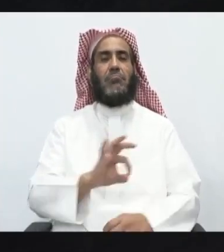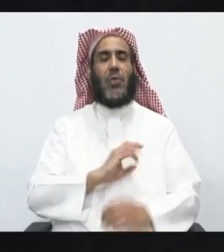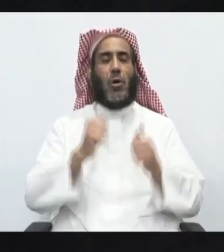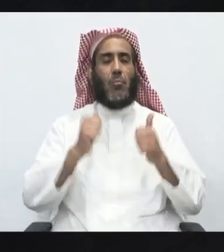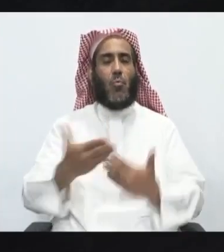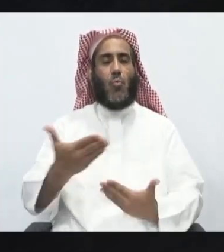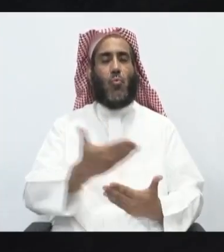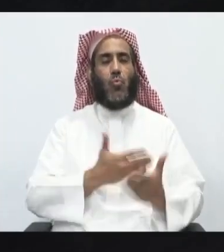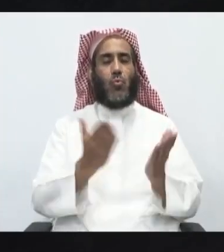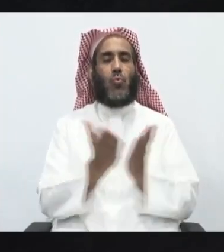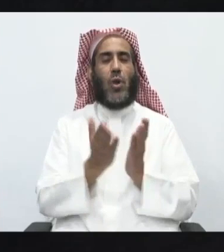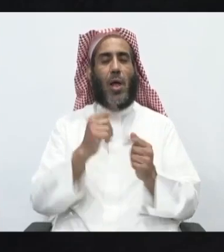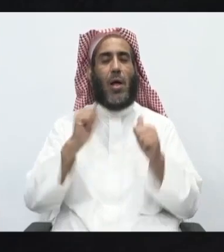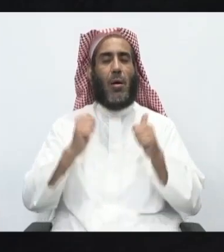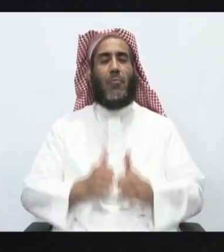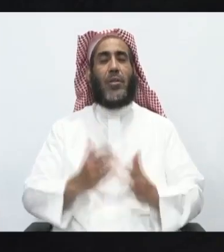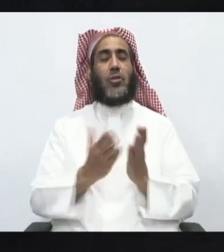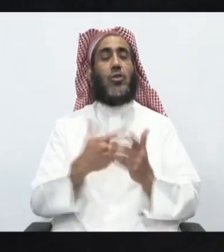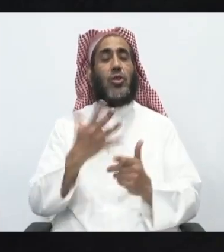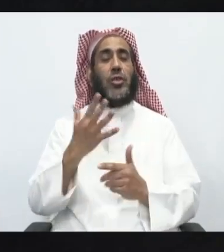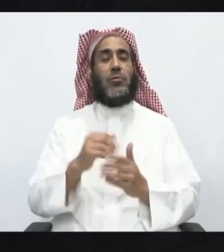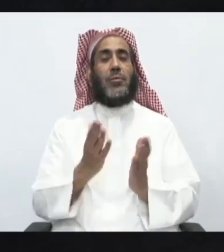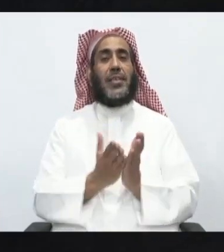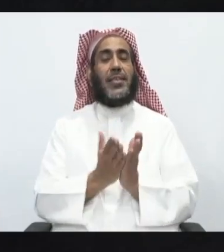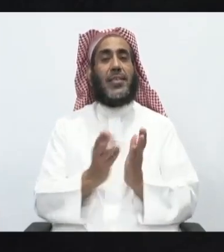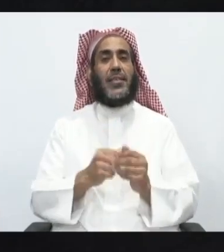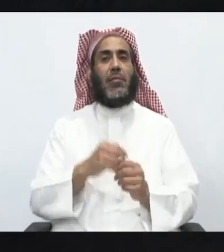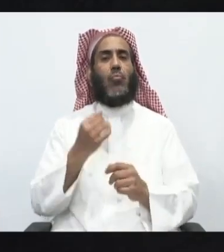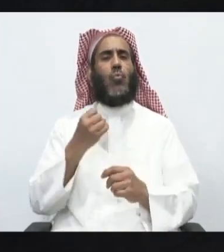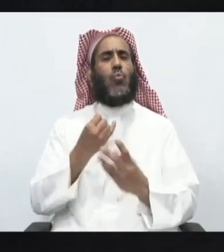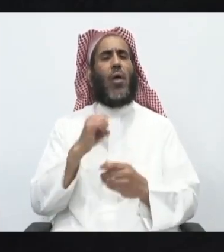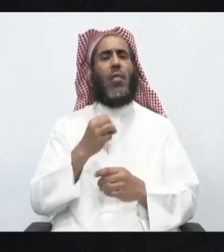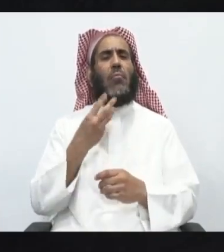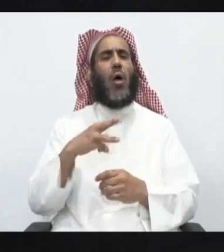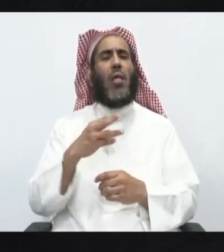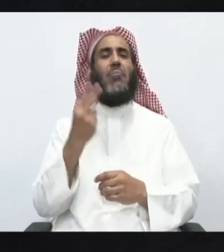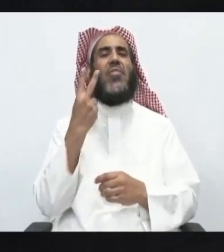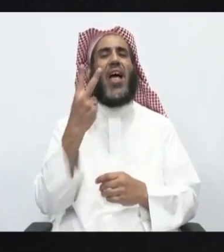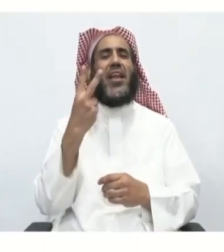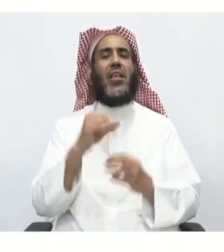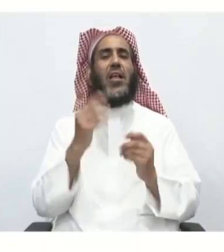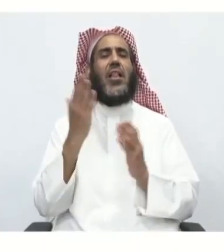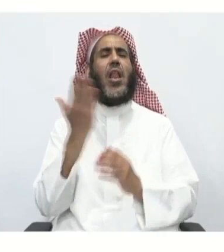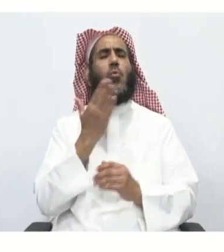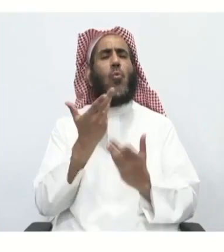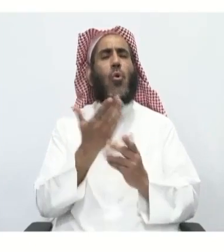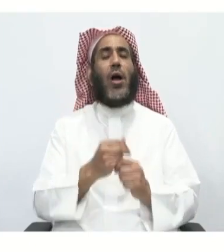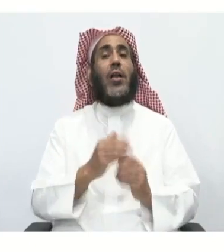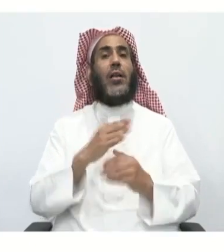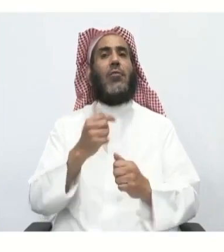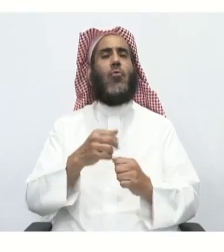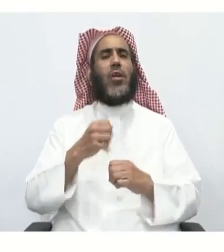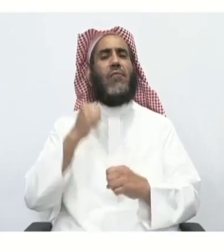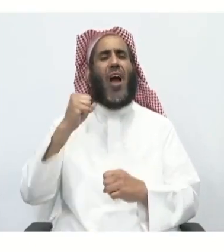اعزائي الطلاب في درس جديد في دروس الثاني الثانوي في الكفايات اللغويه حديثنا اليوم عن الحذف